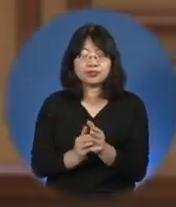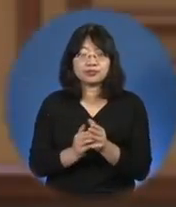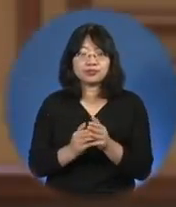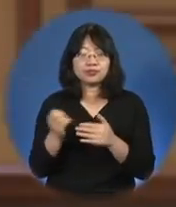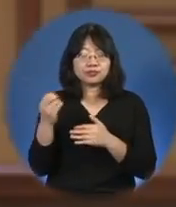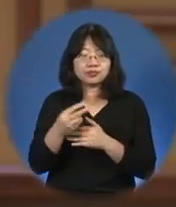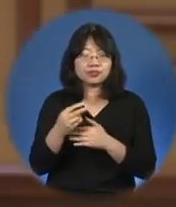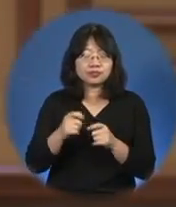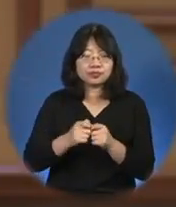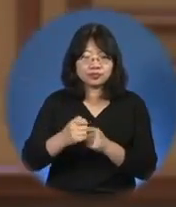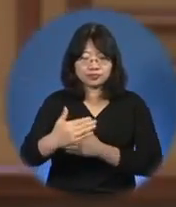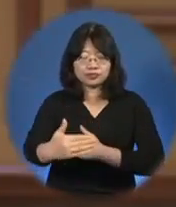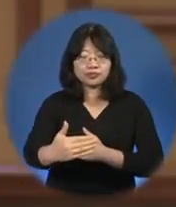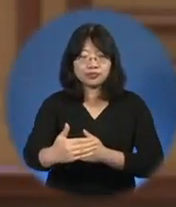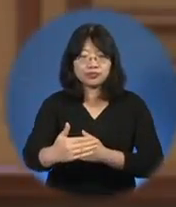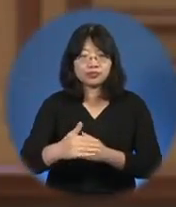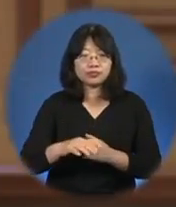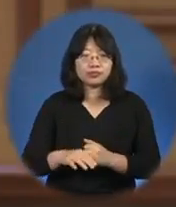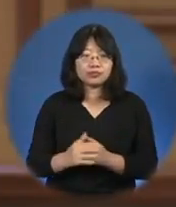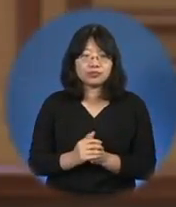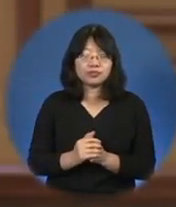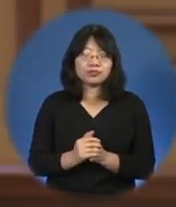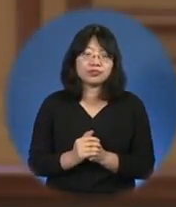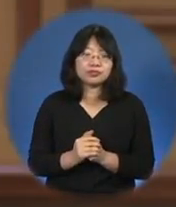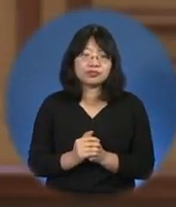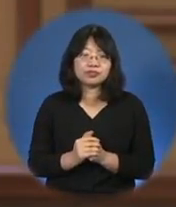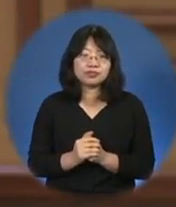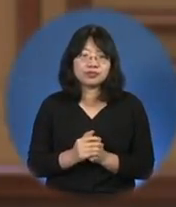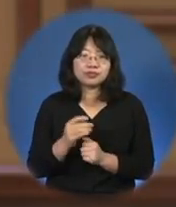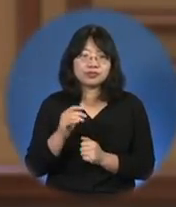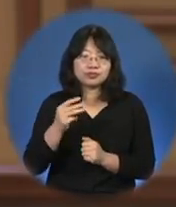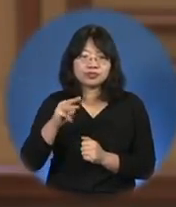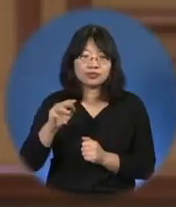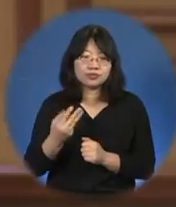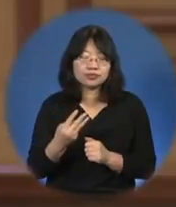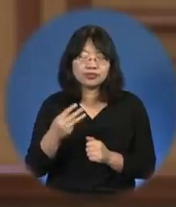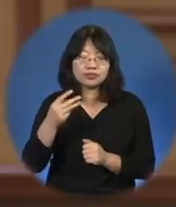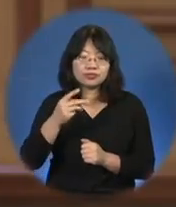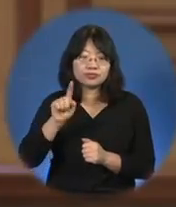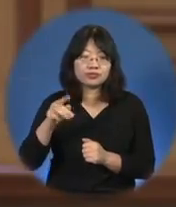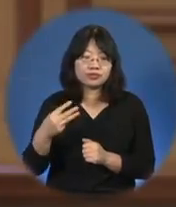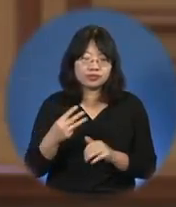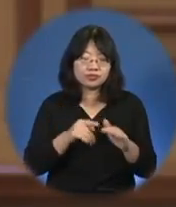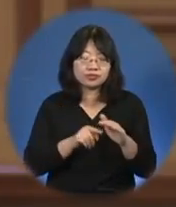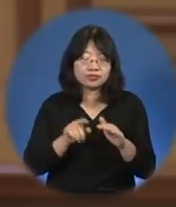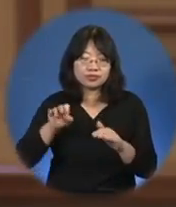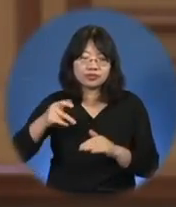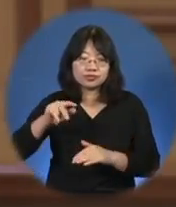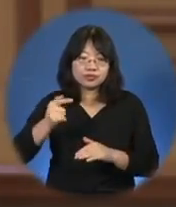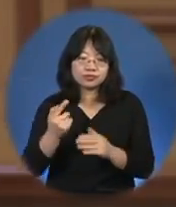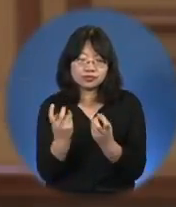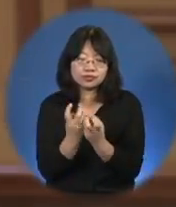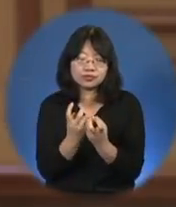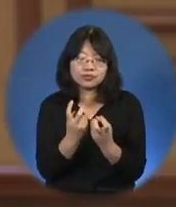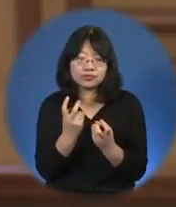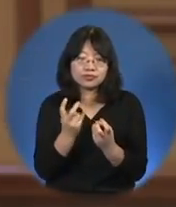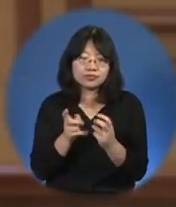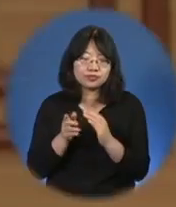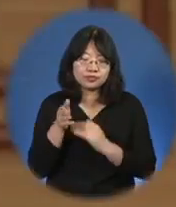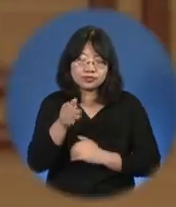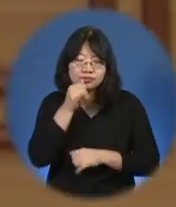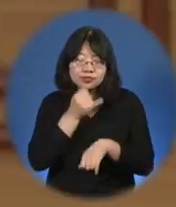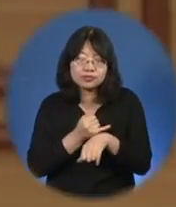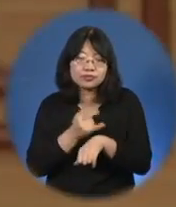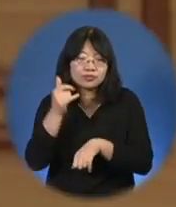그리고 장기적으로는 탈원전 방향으로 갈 거냐 말 거냐도 하셨죠, 조사. 네, 네. 그건 결과가 어떻게 나왔죠? 그것은